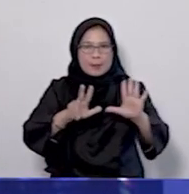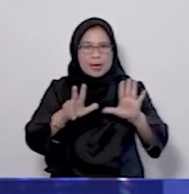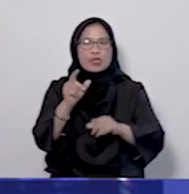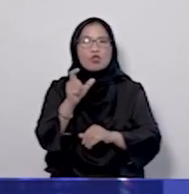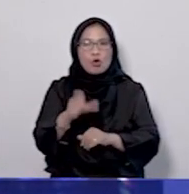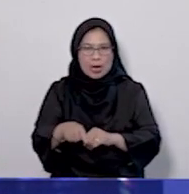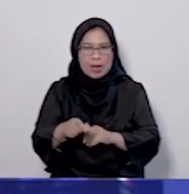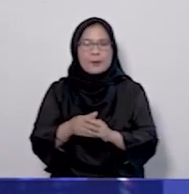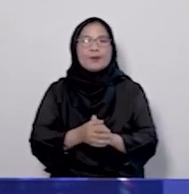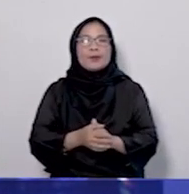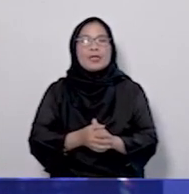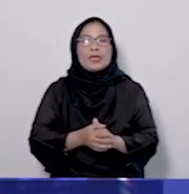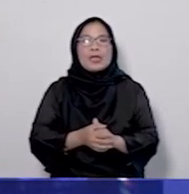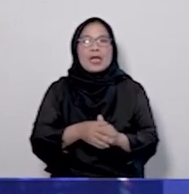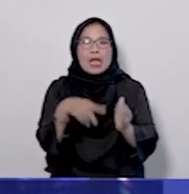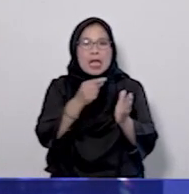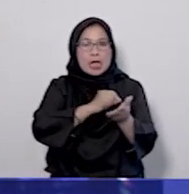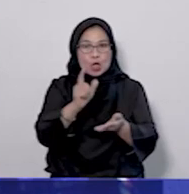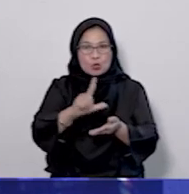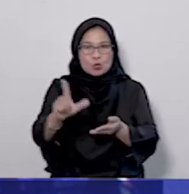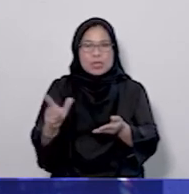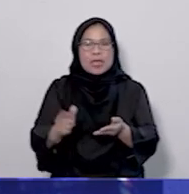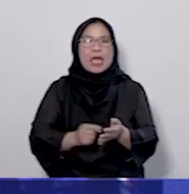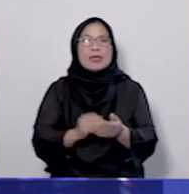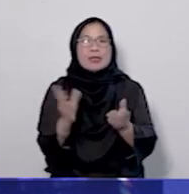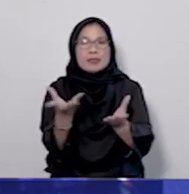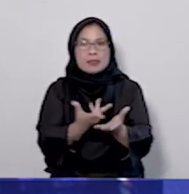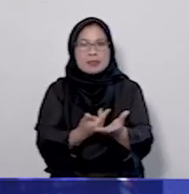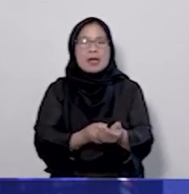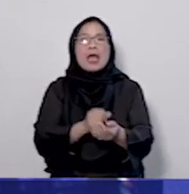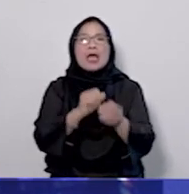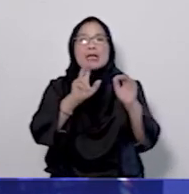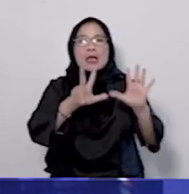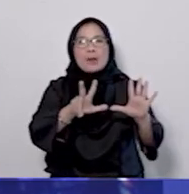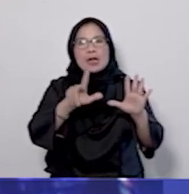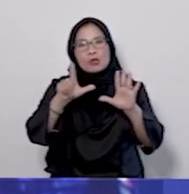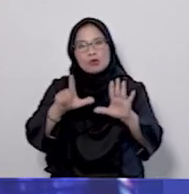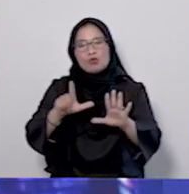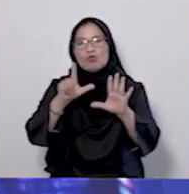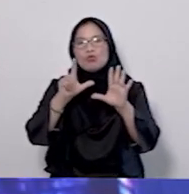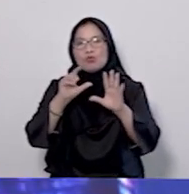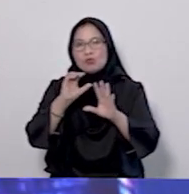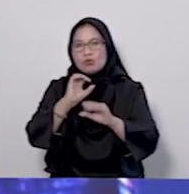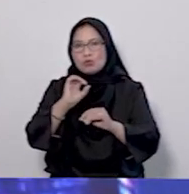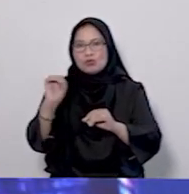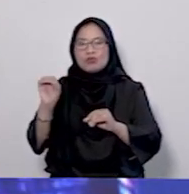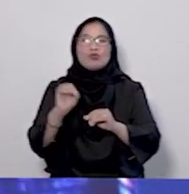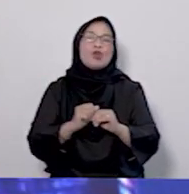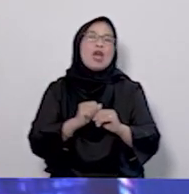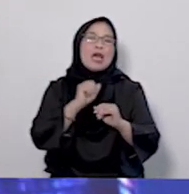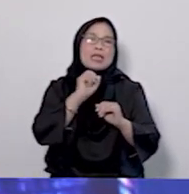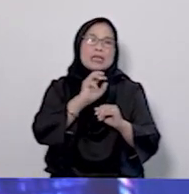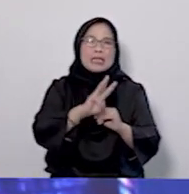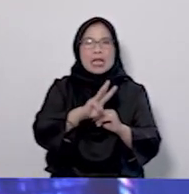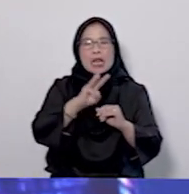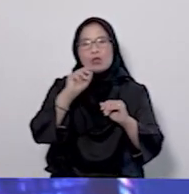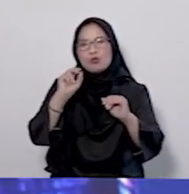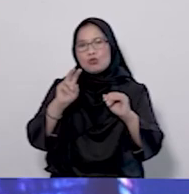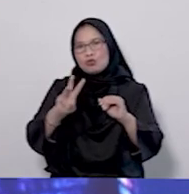Adapun kerugian material sebesar 870 juta 375